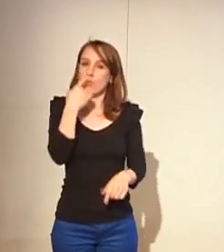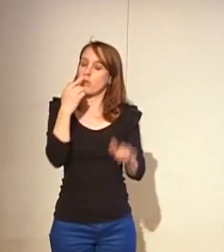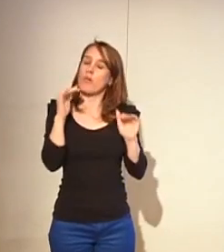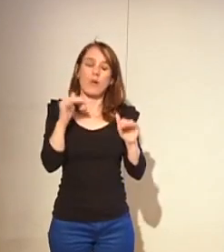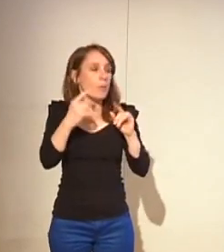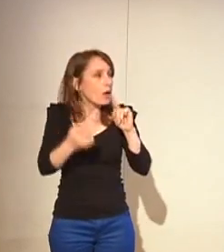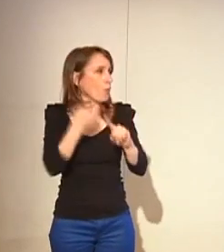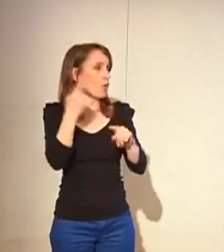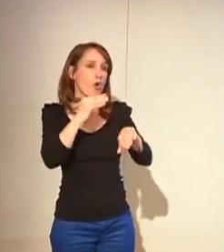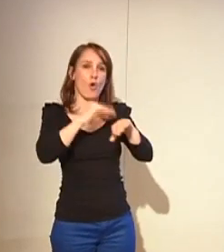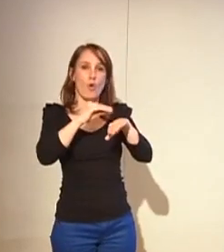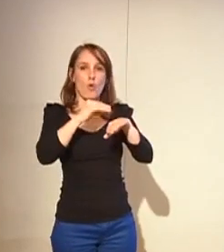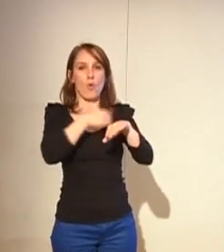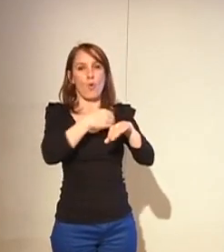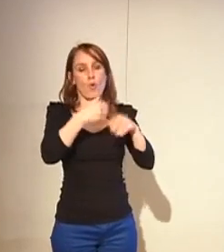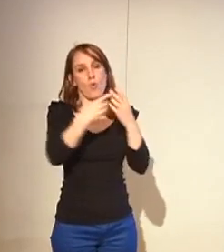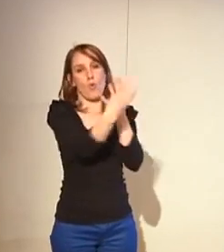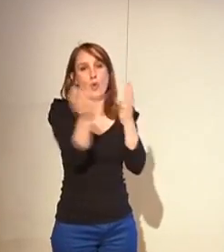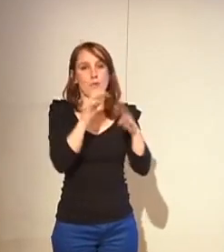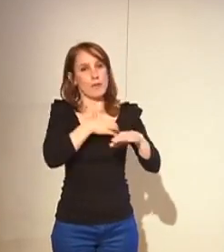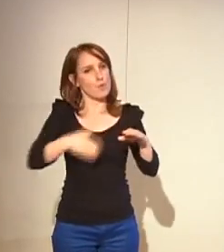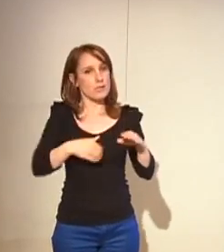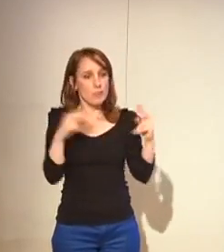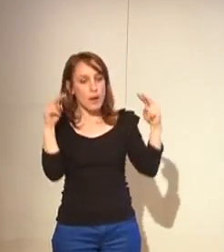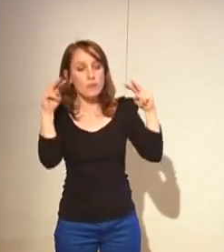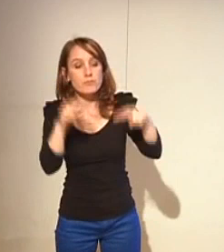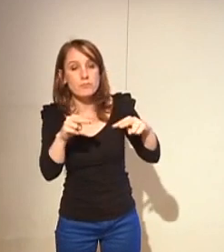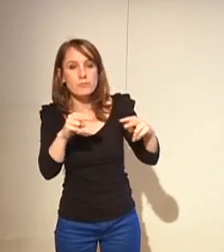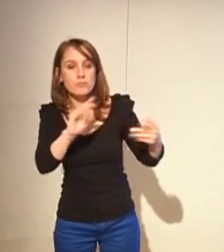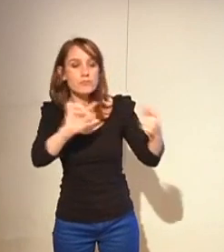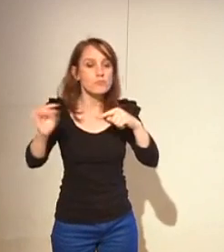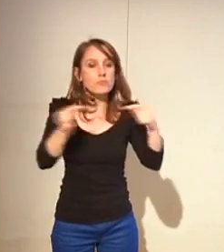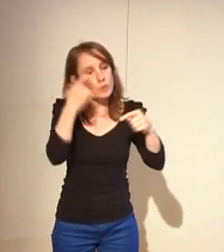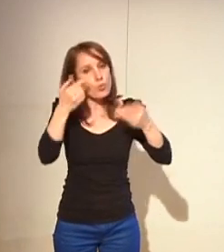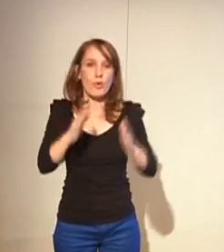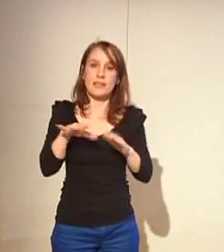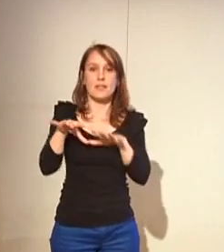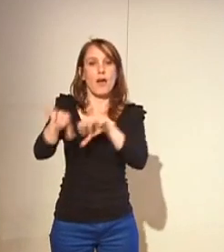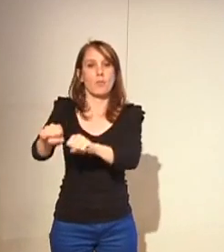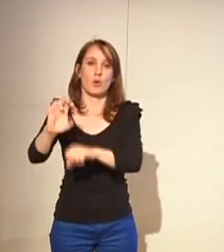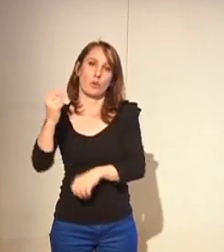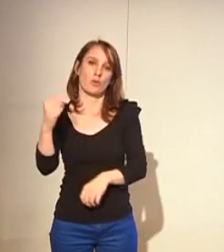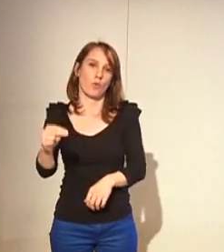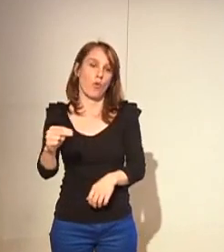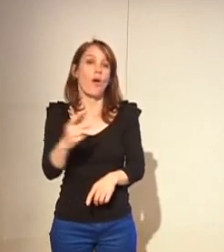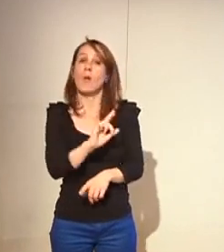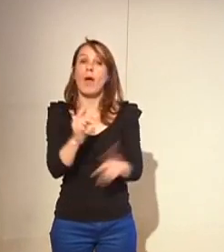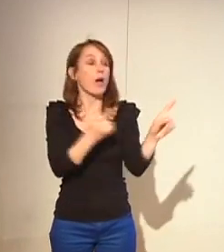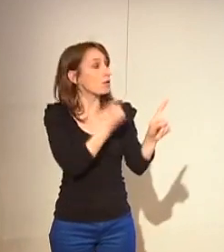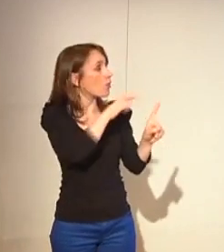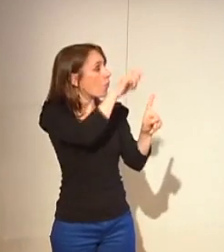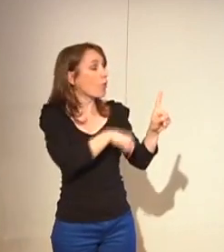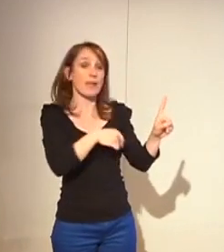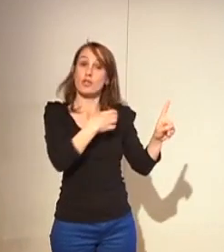regarder cela que ça doit pouvoir être de ses prérogatives et non pas d'un pouvoir